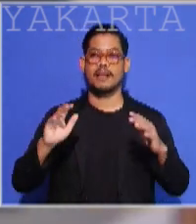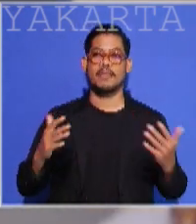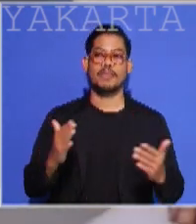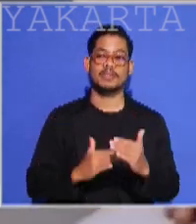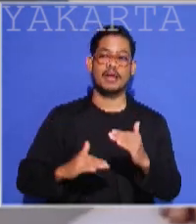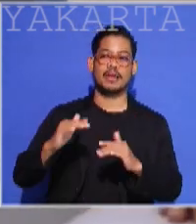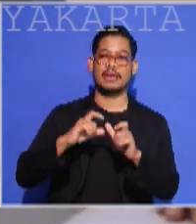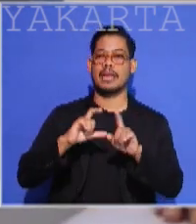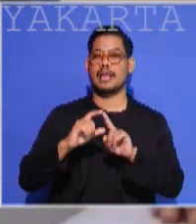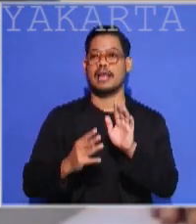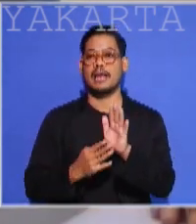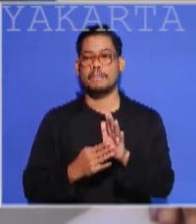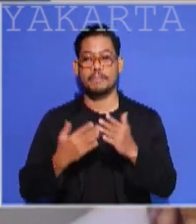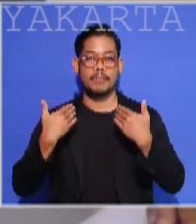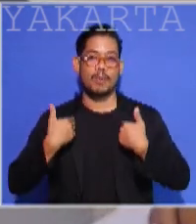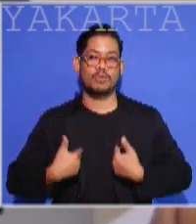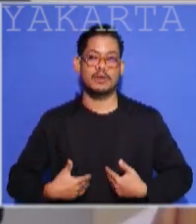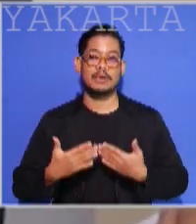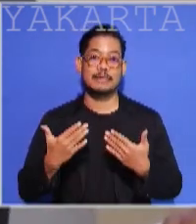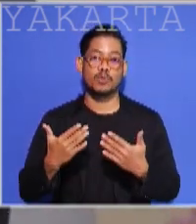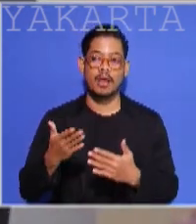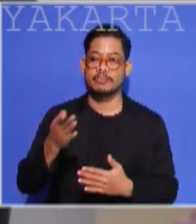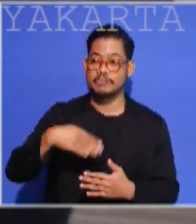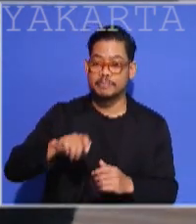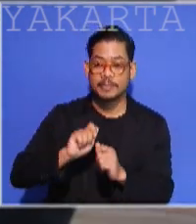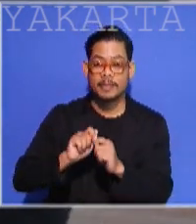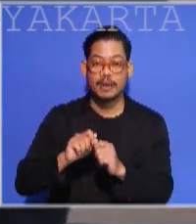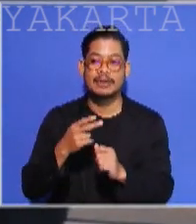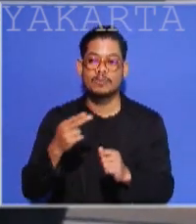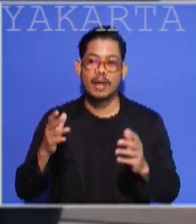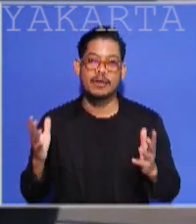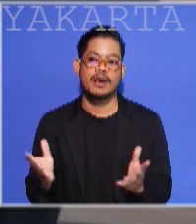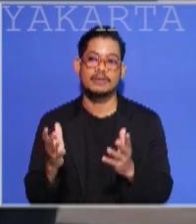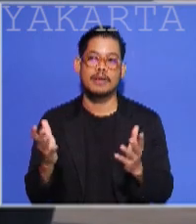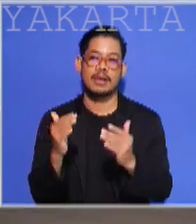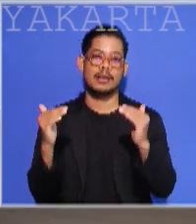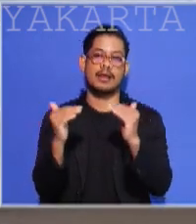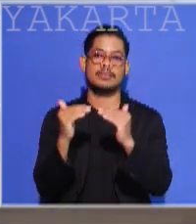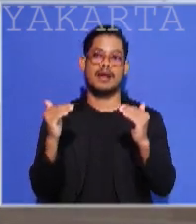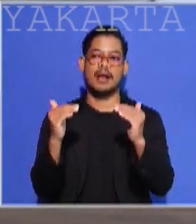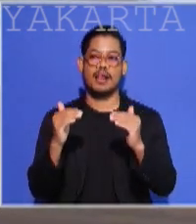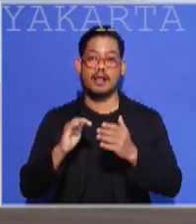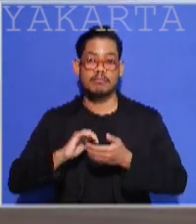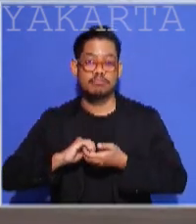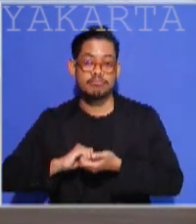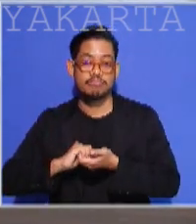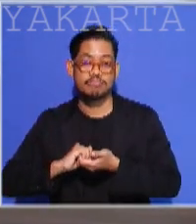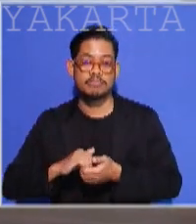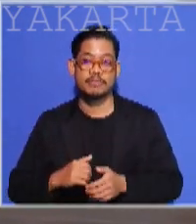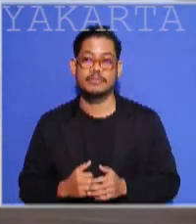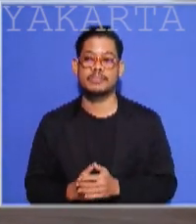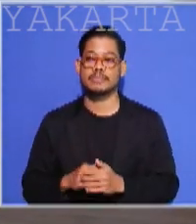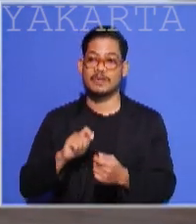seluruh siklus kehidupan dan menciptakan masyarakat yang lebih sejahtera adil dan kohesif titik tekan transformasi